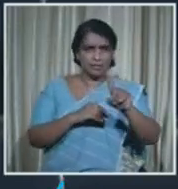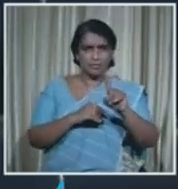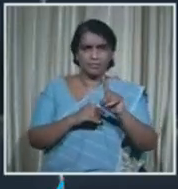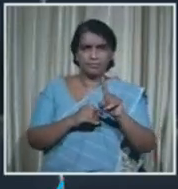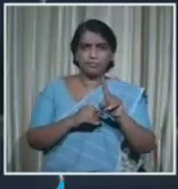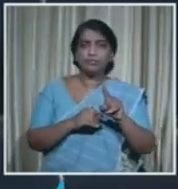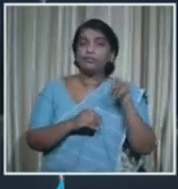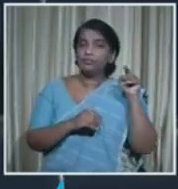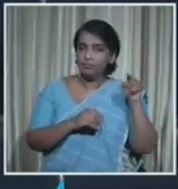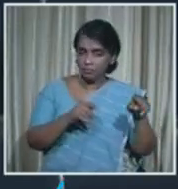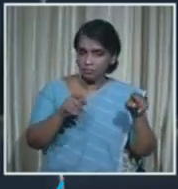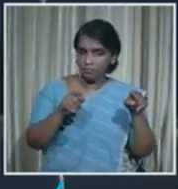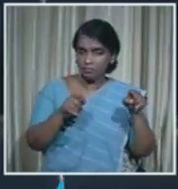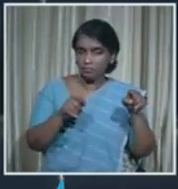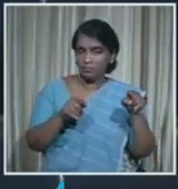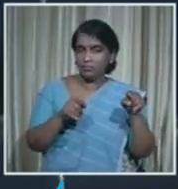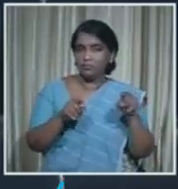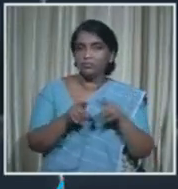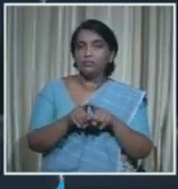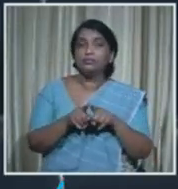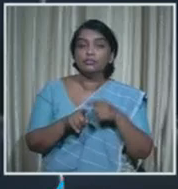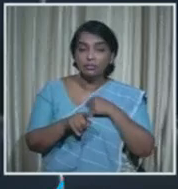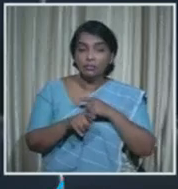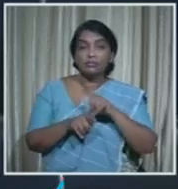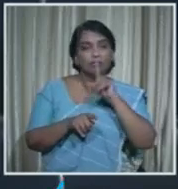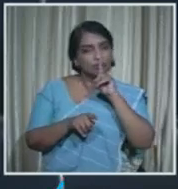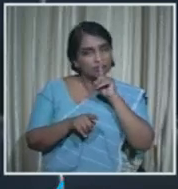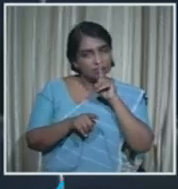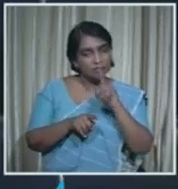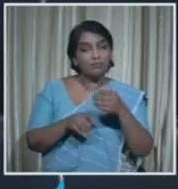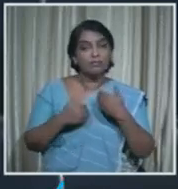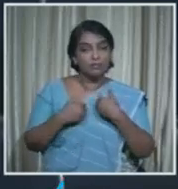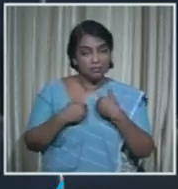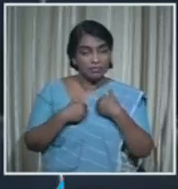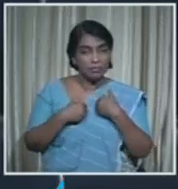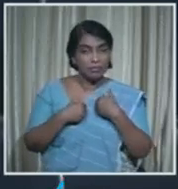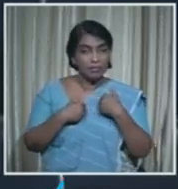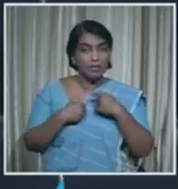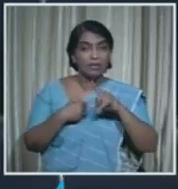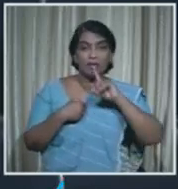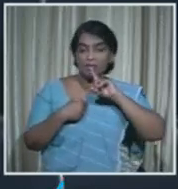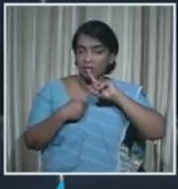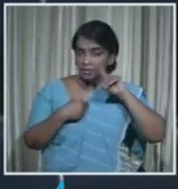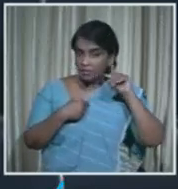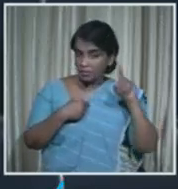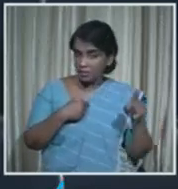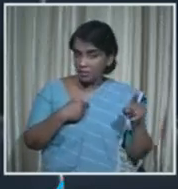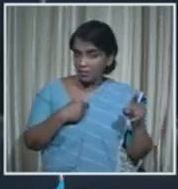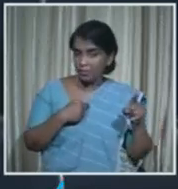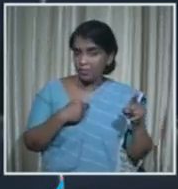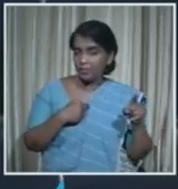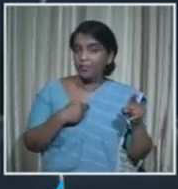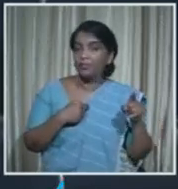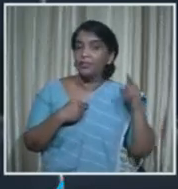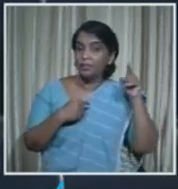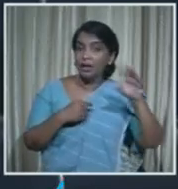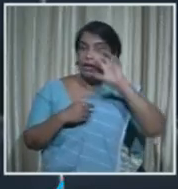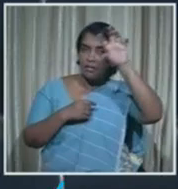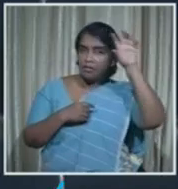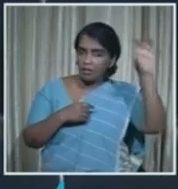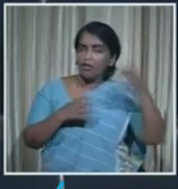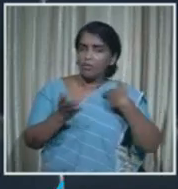ඒ නිසා මම කතා කරා මම මෙතෙන්ට කතා කරා ඒ රටවලුත්